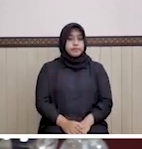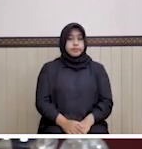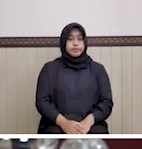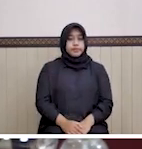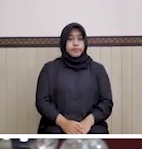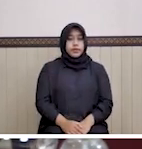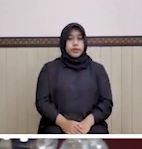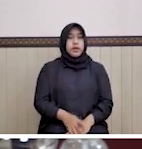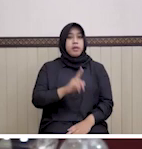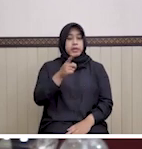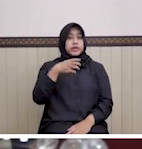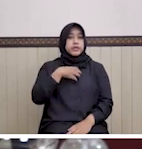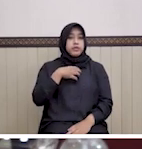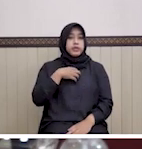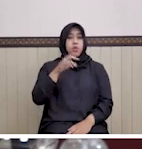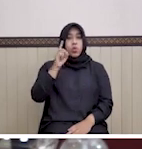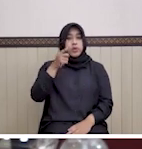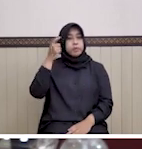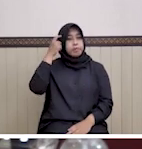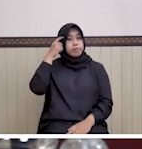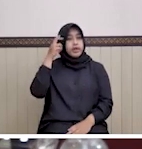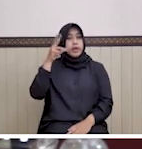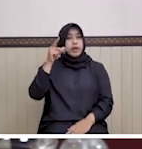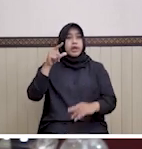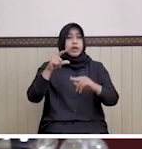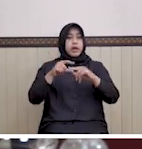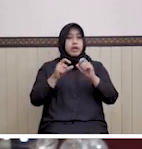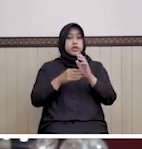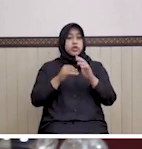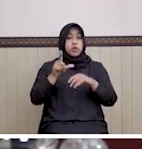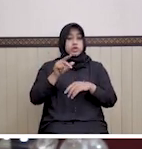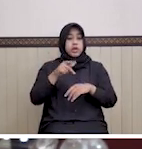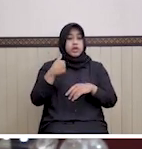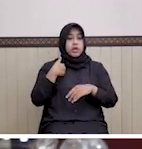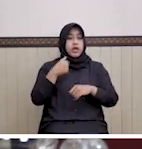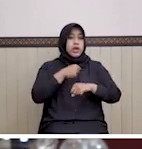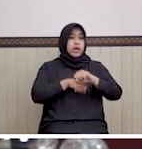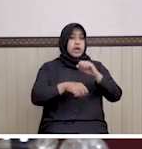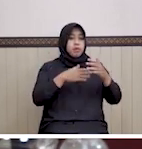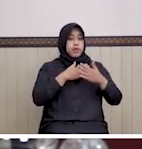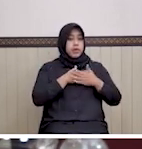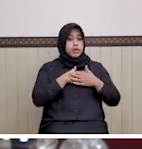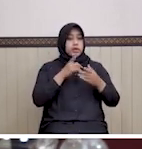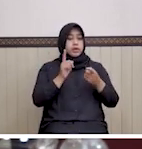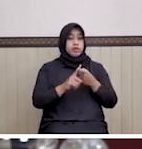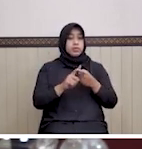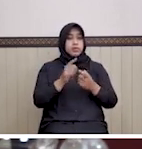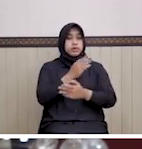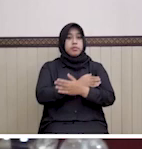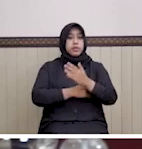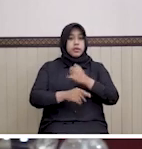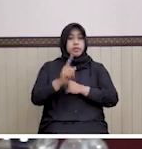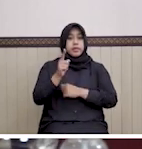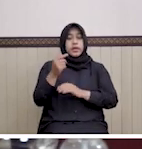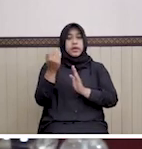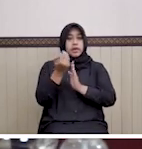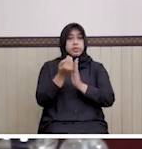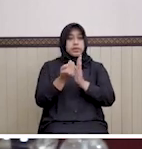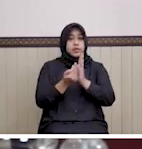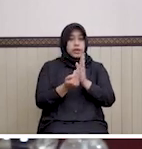tentu sifatnya nasional kalau seperti saya dengan karena saya sudah ada lahir batin dengan teman-teman disabilitas tentunya